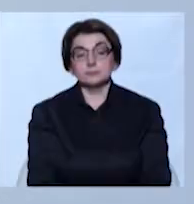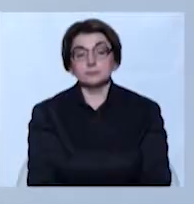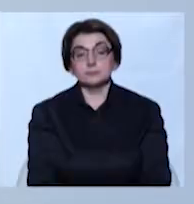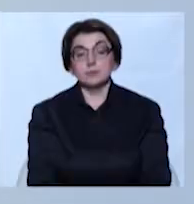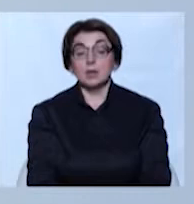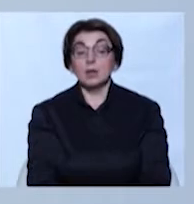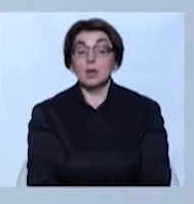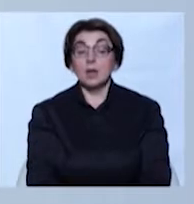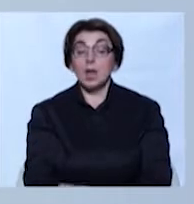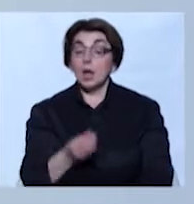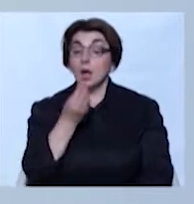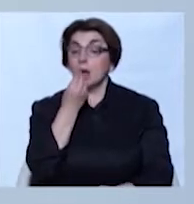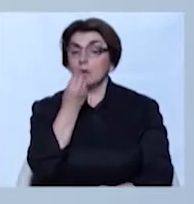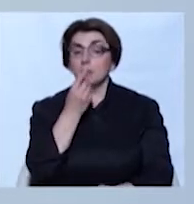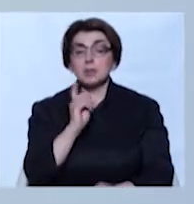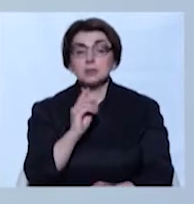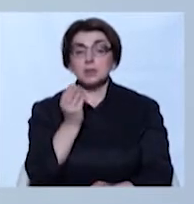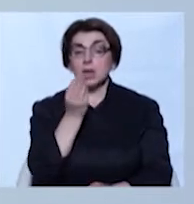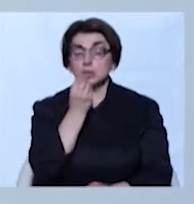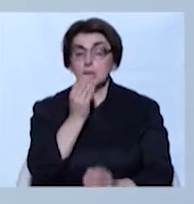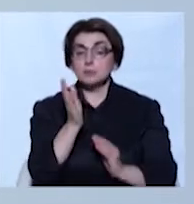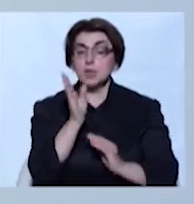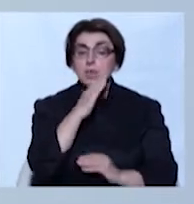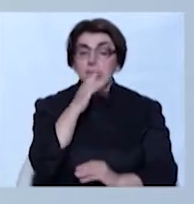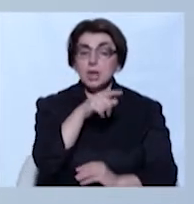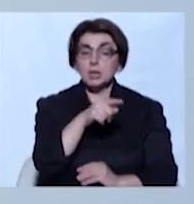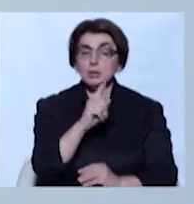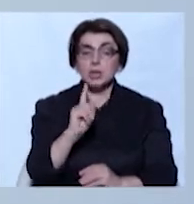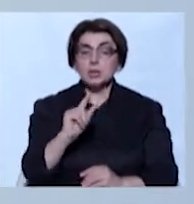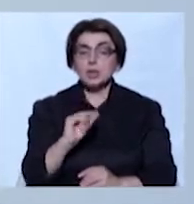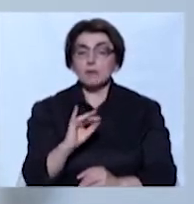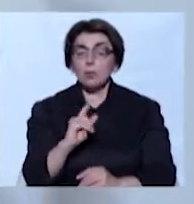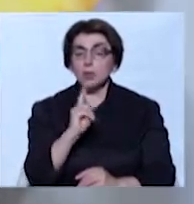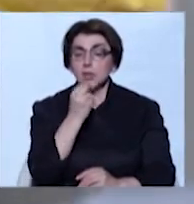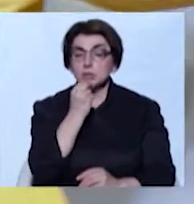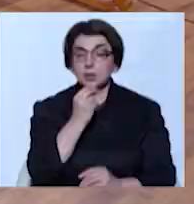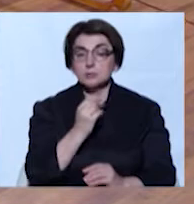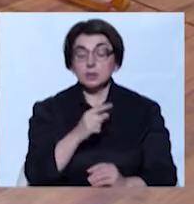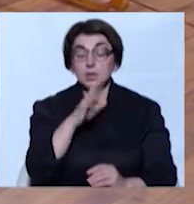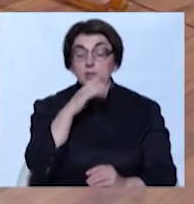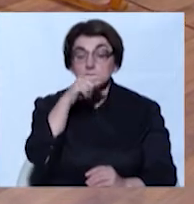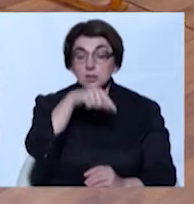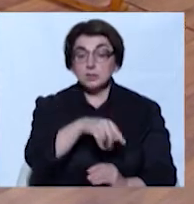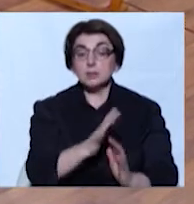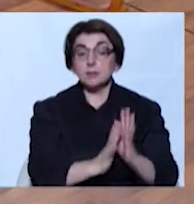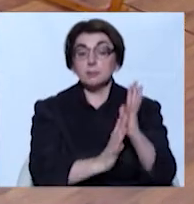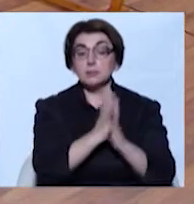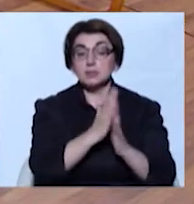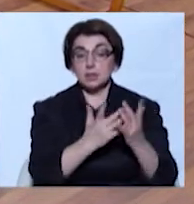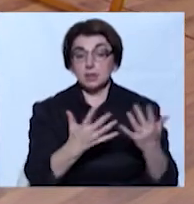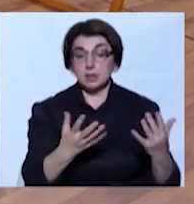რა შეეხება კვებას? თქვით, რომ წყალში თავკომბალა მცენარეებით იკვებება.